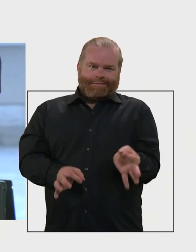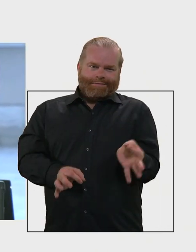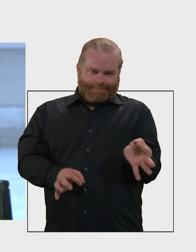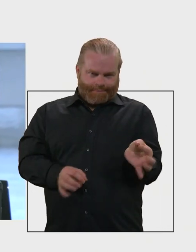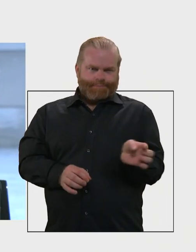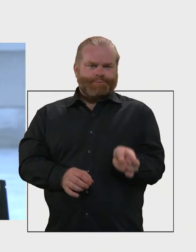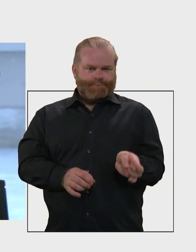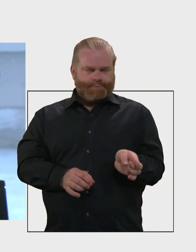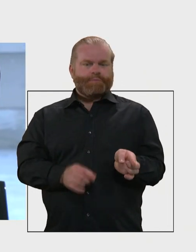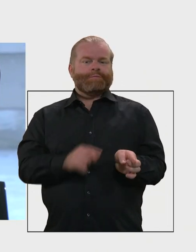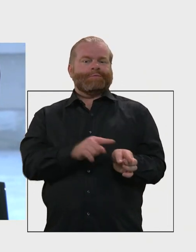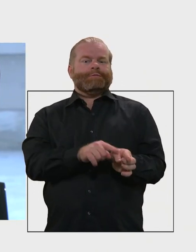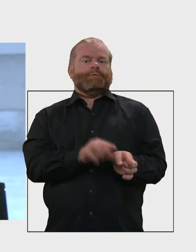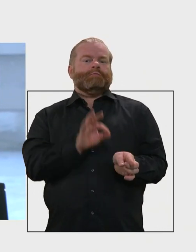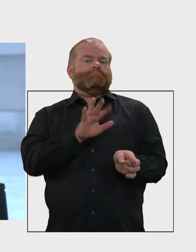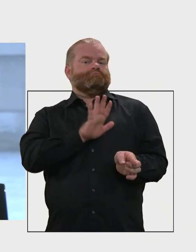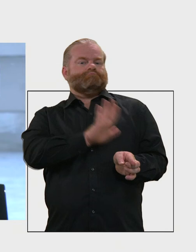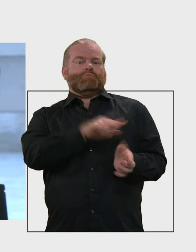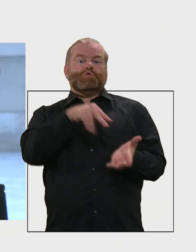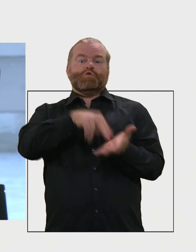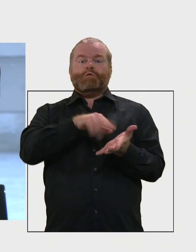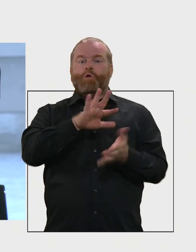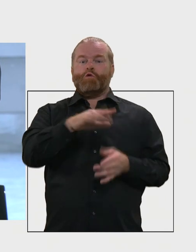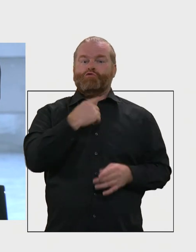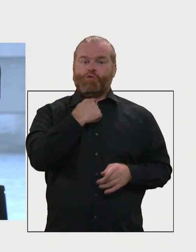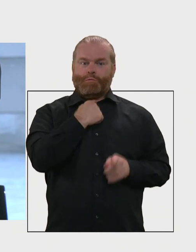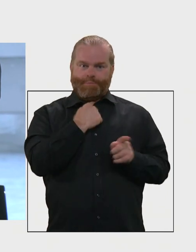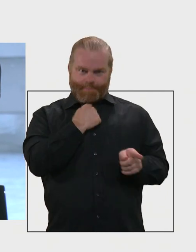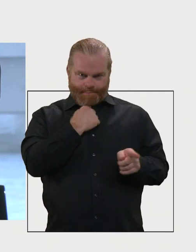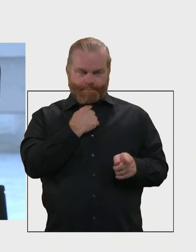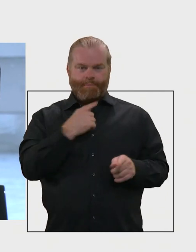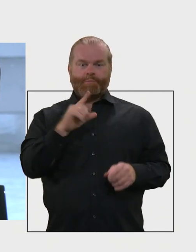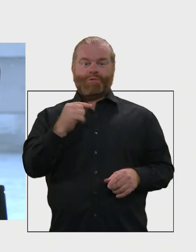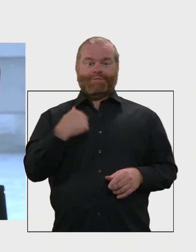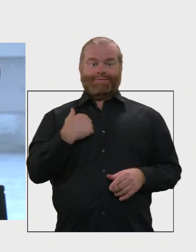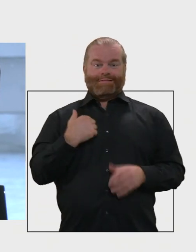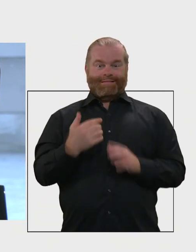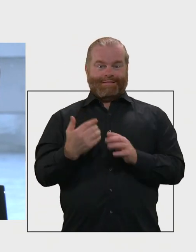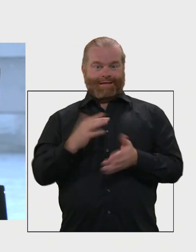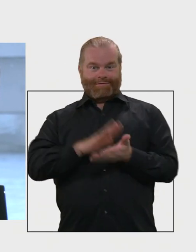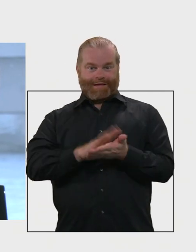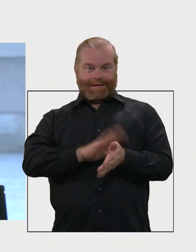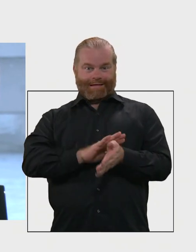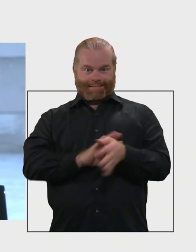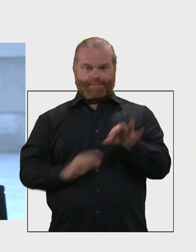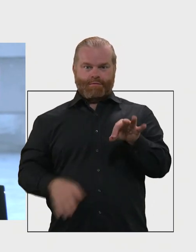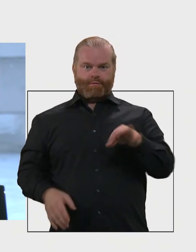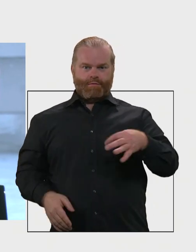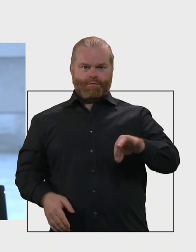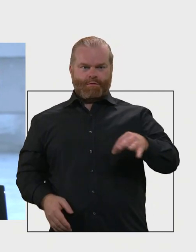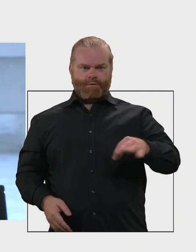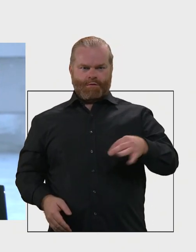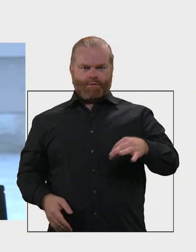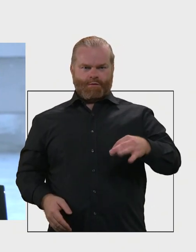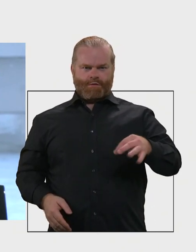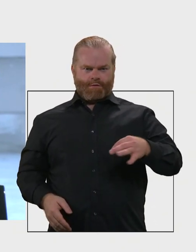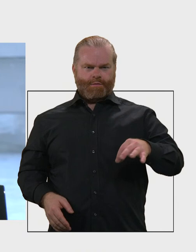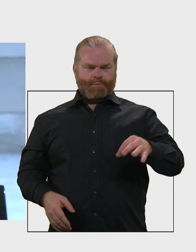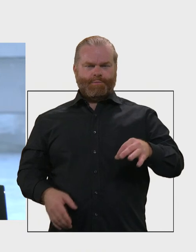Antennen nicht, sondern ich bewege meine Hände in der Luft. Wenn ich die rechte Hand an die senkrechte Antenne heran bewege, ändere ich die